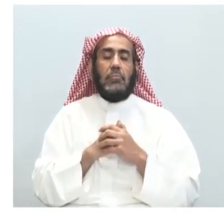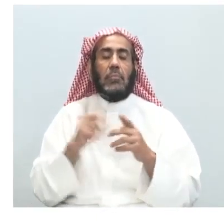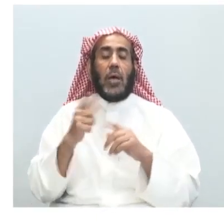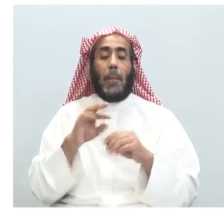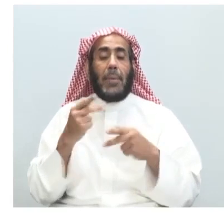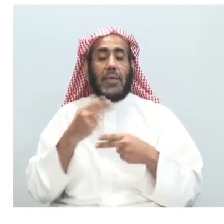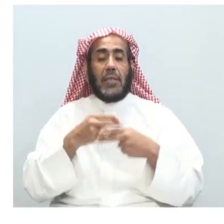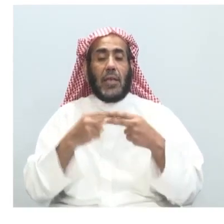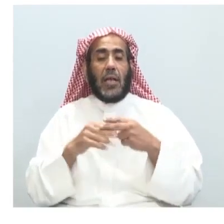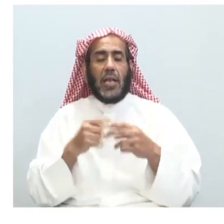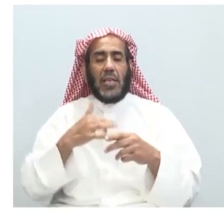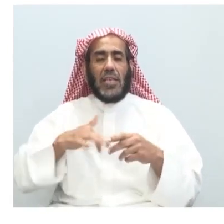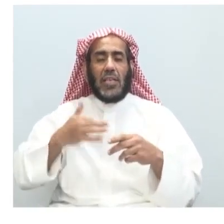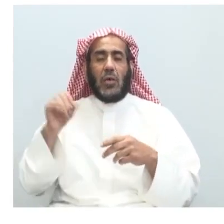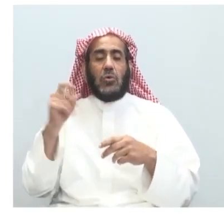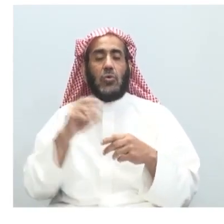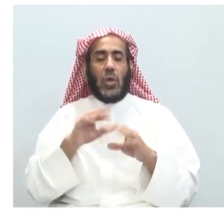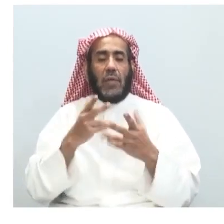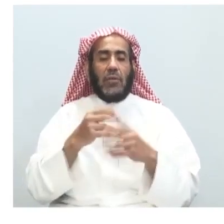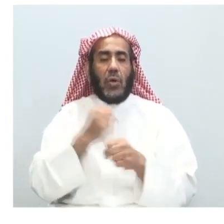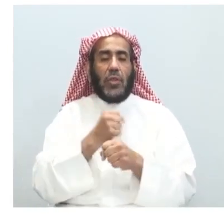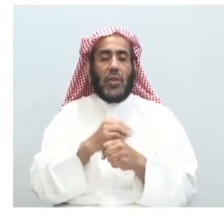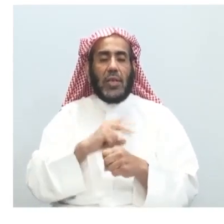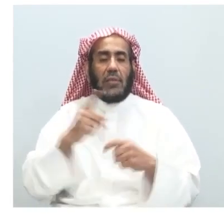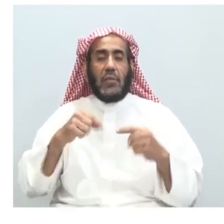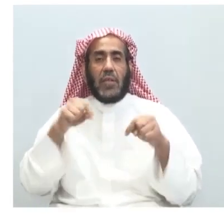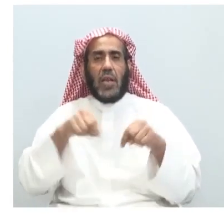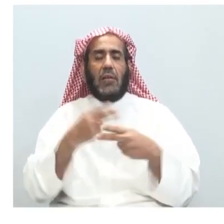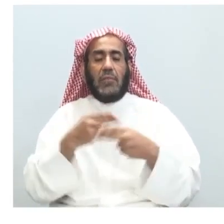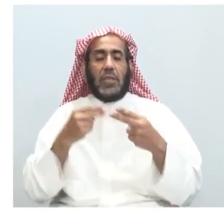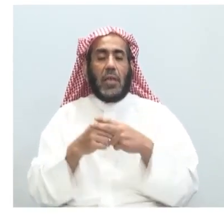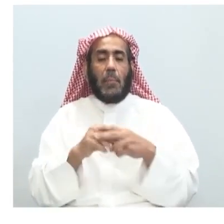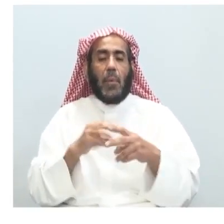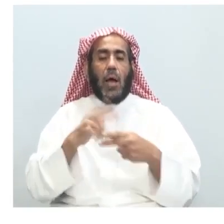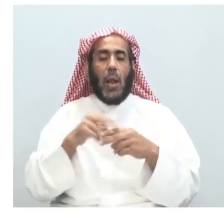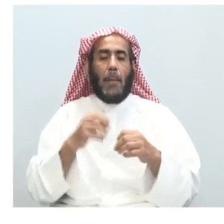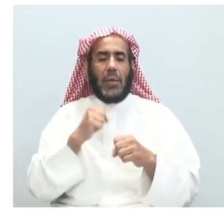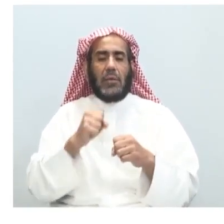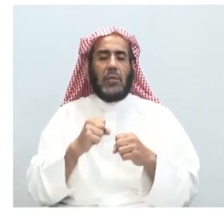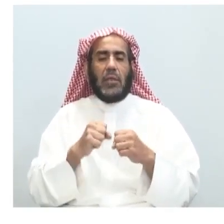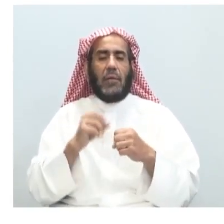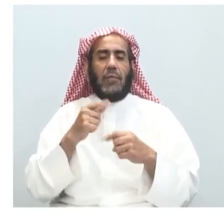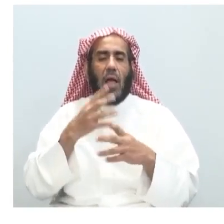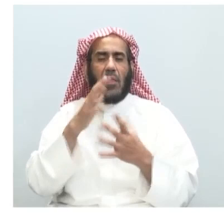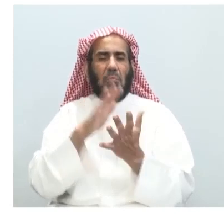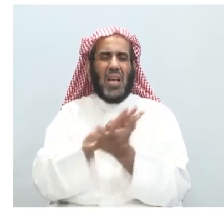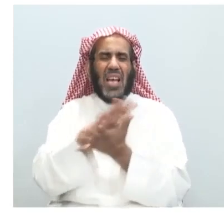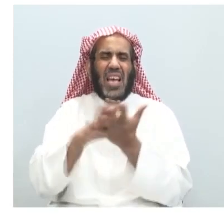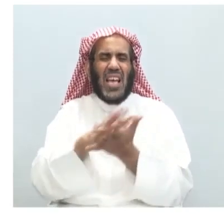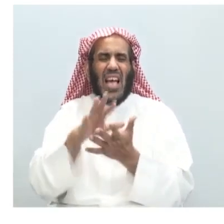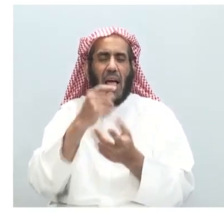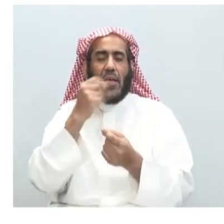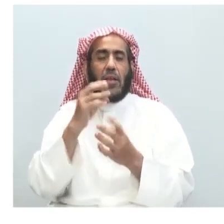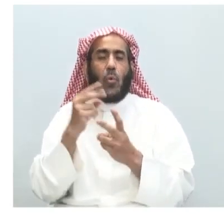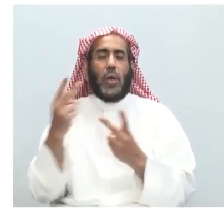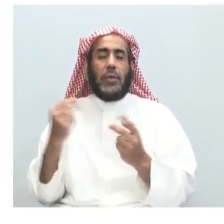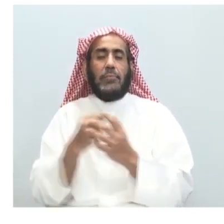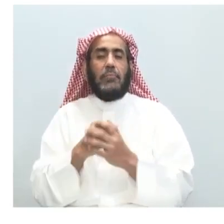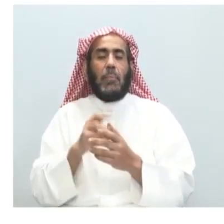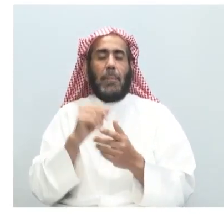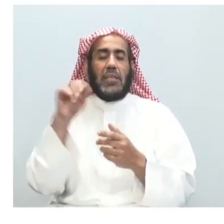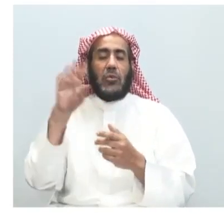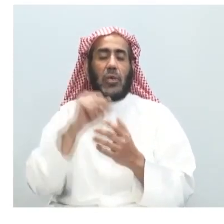قارن بين النشا والسيرولوز كيف تؤثر الاختلافات في التركيب على مقدرتنا او في مقدرتنا على هضم هذين هذين النوعين